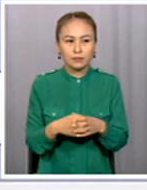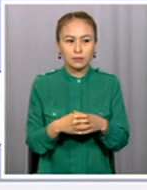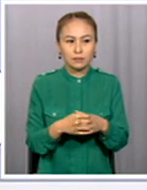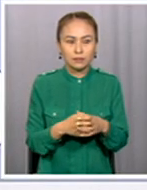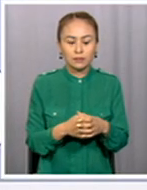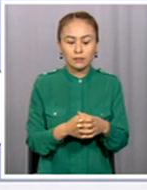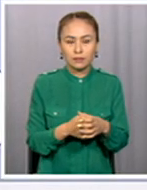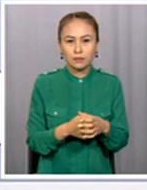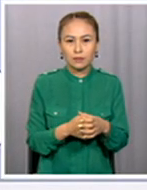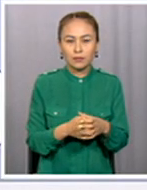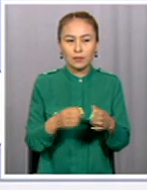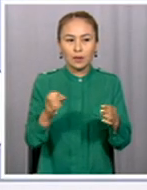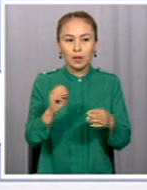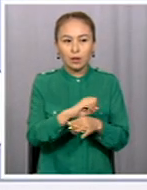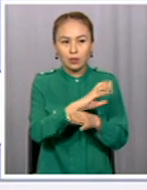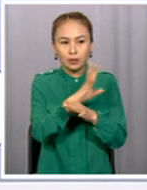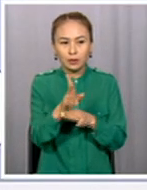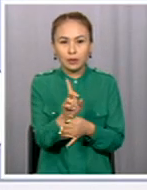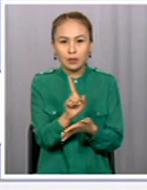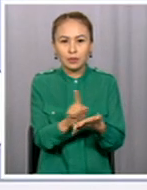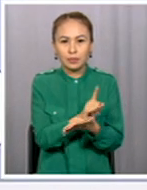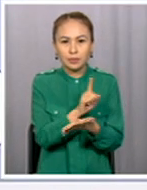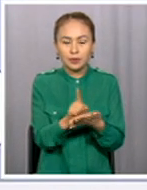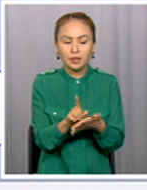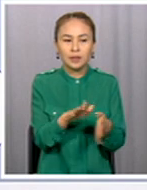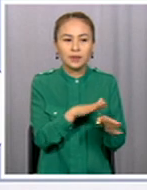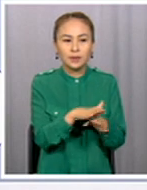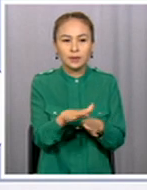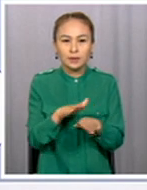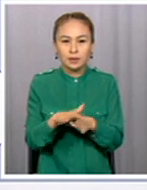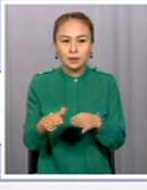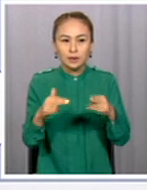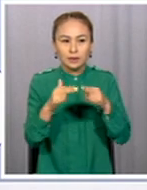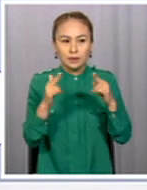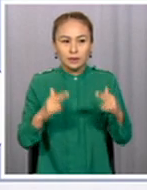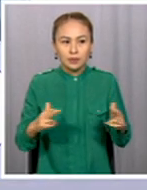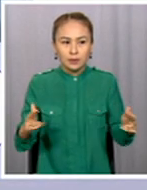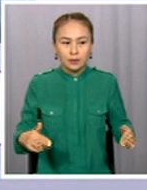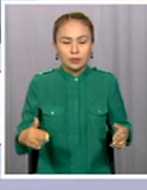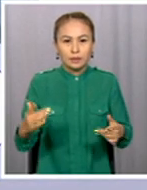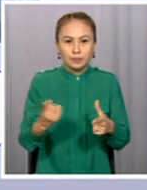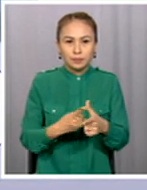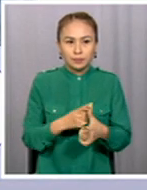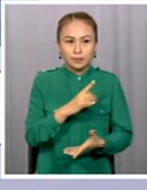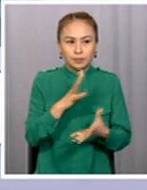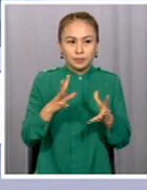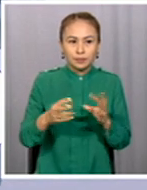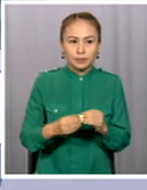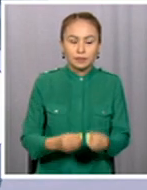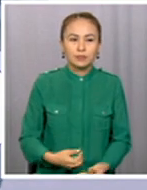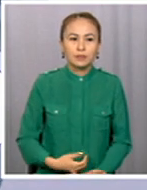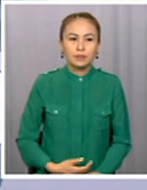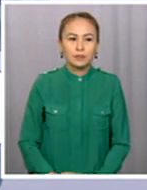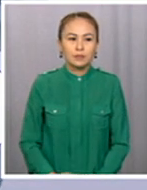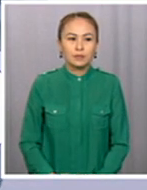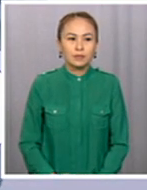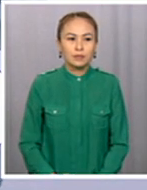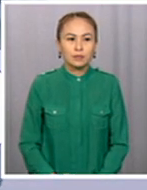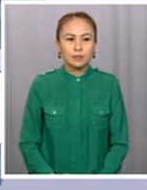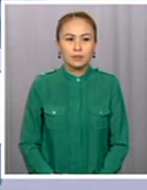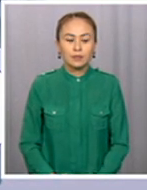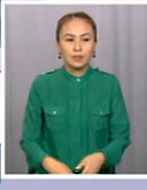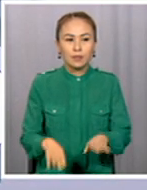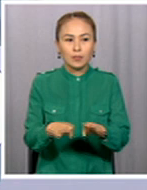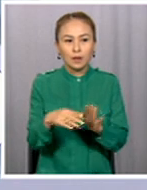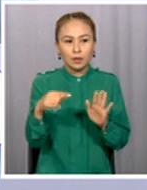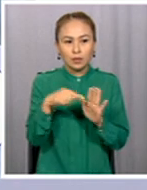діни рәсімдер мен парыздар атқарылатын ғимараттардың жалпы атауы. Табылған ғибадатханалардың ішіне